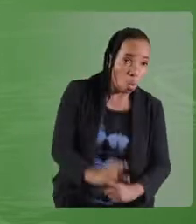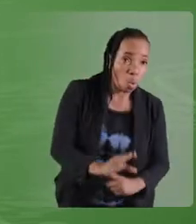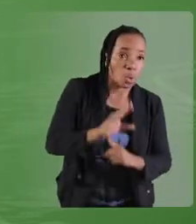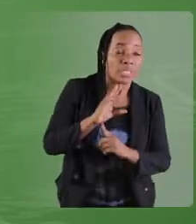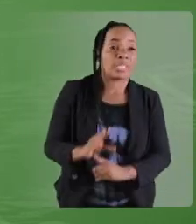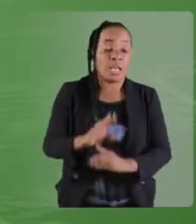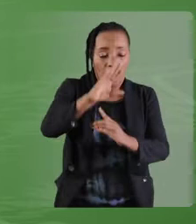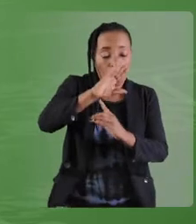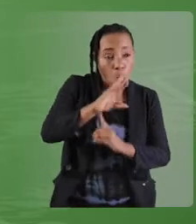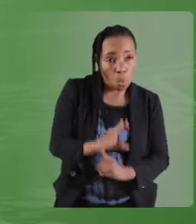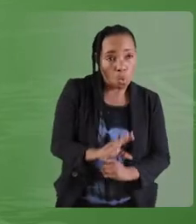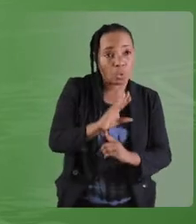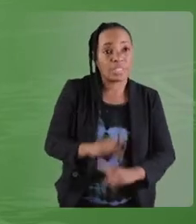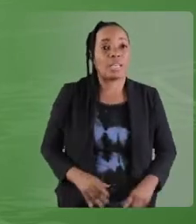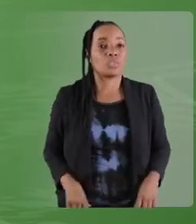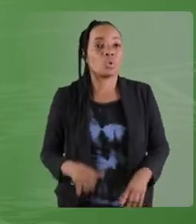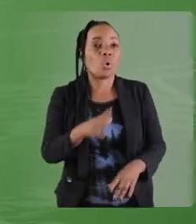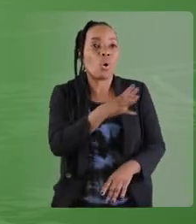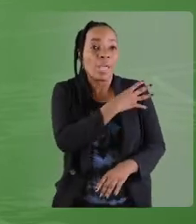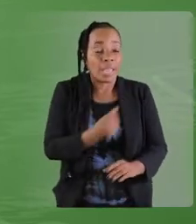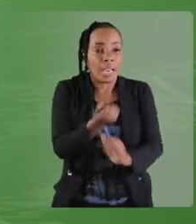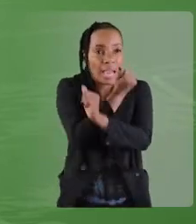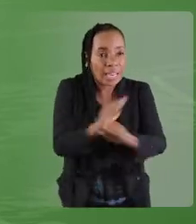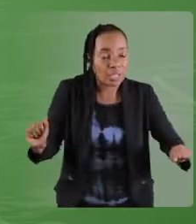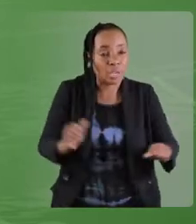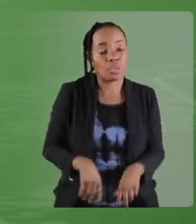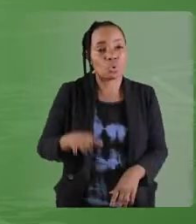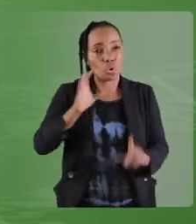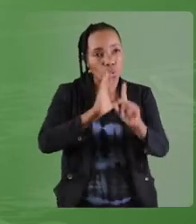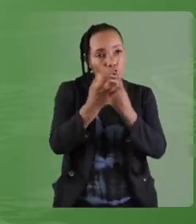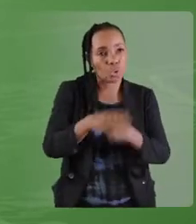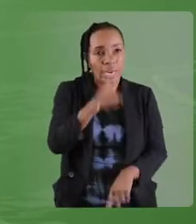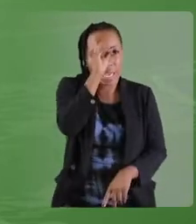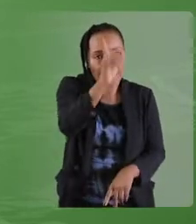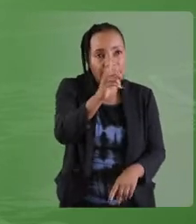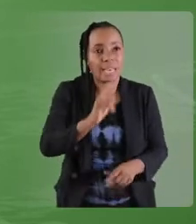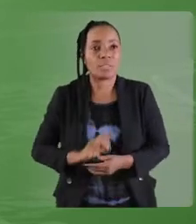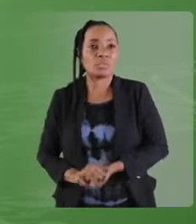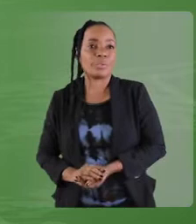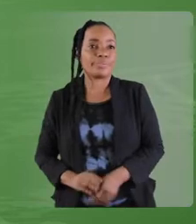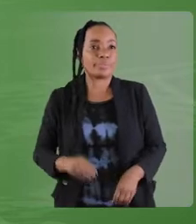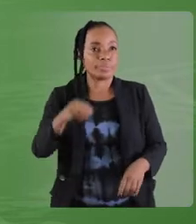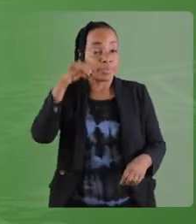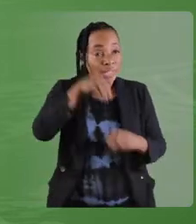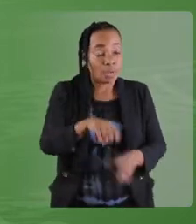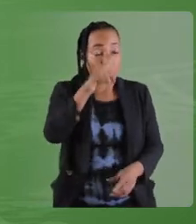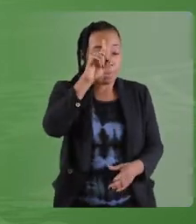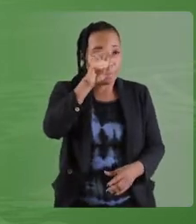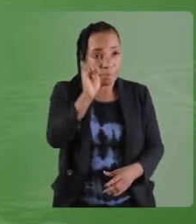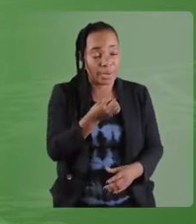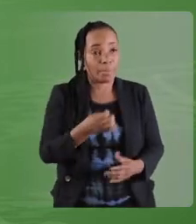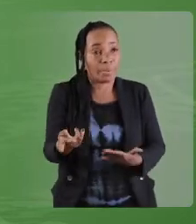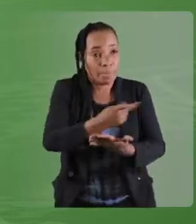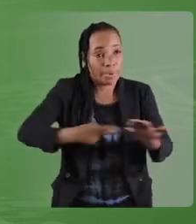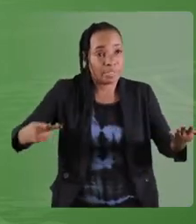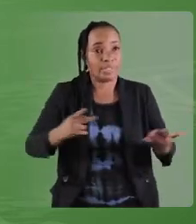colonial de domination politique, économique, et à un ordre d'aliénation culturelle, intellectuelle. Dans le premier